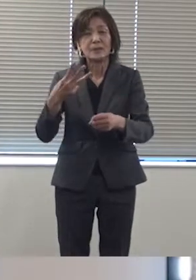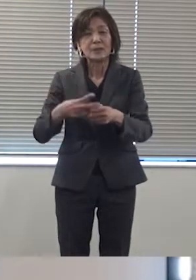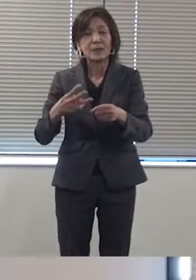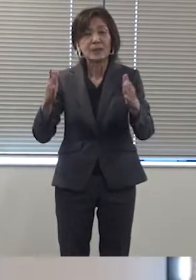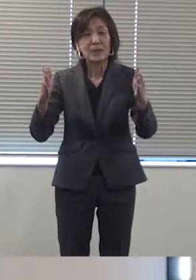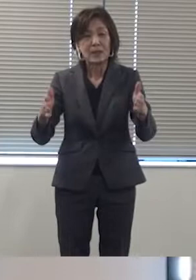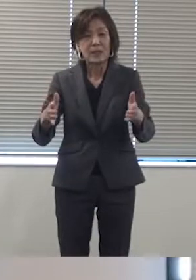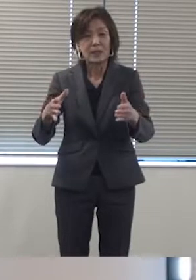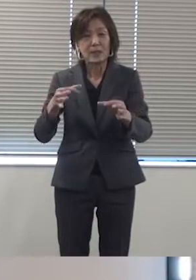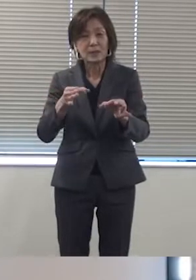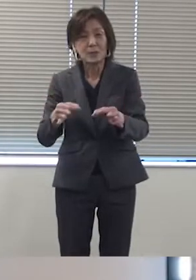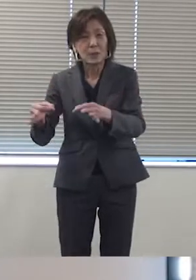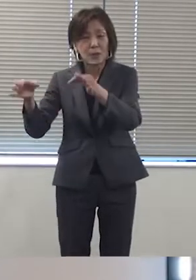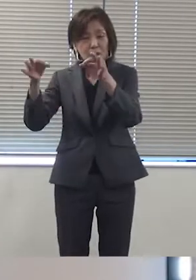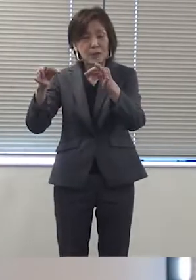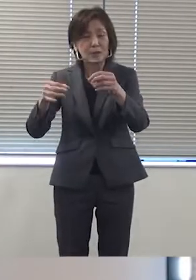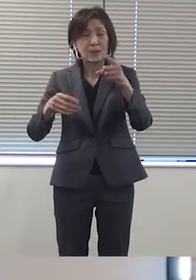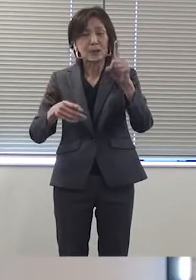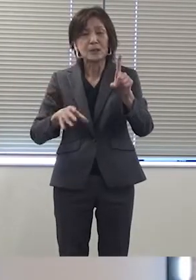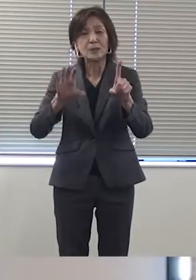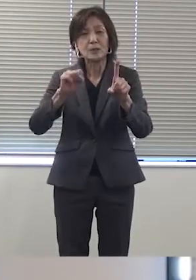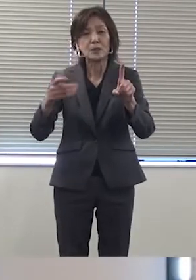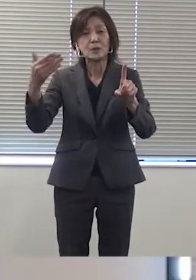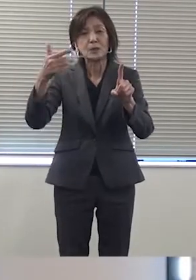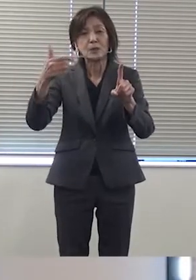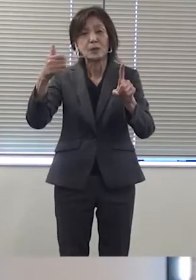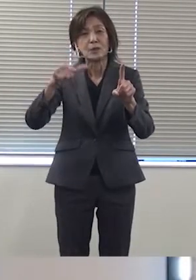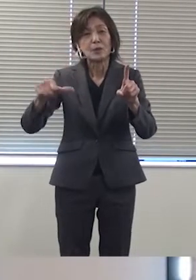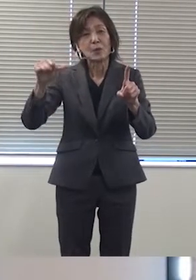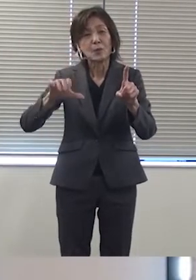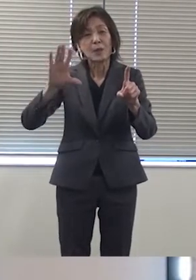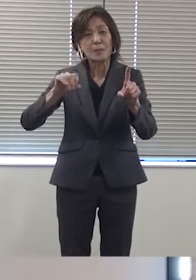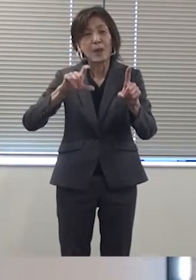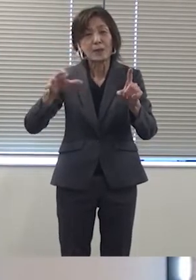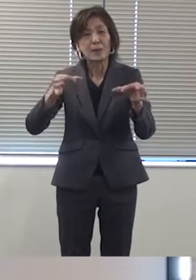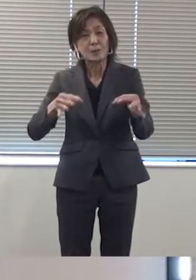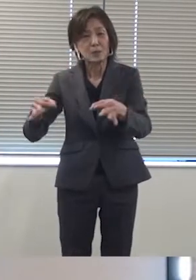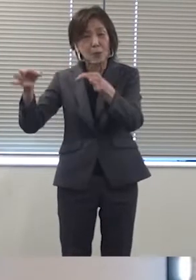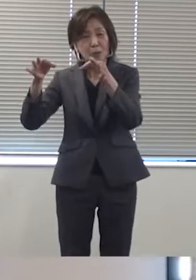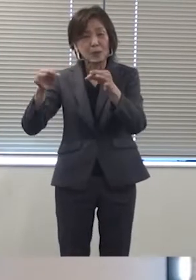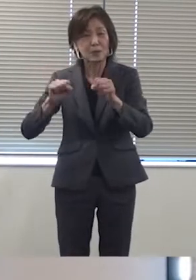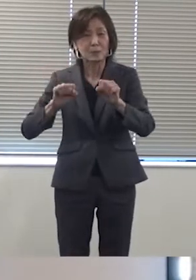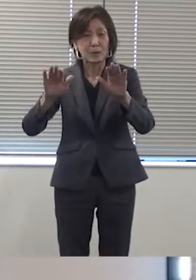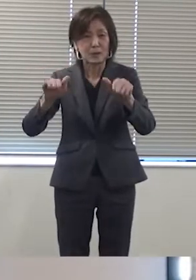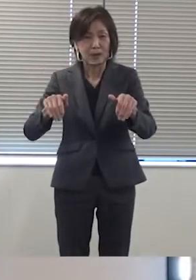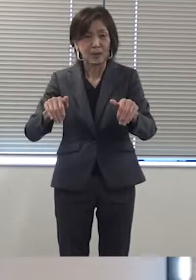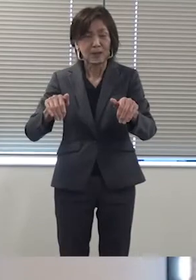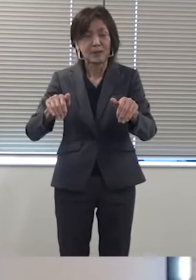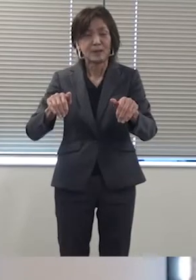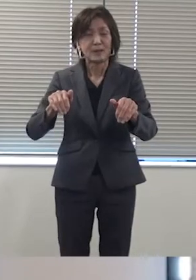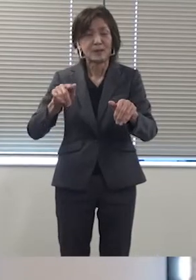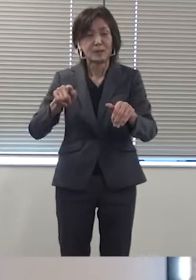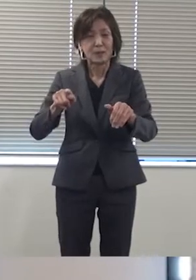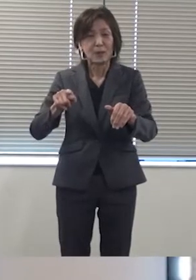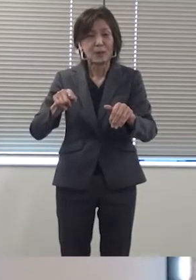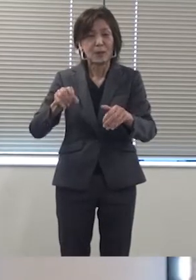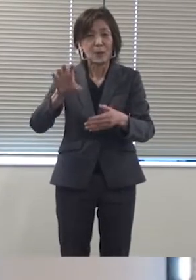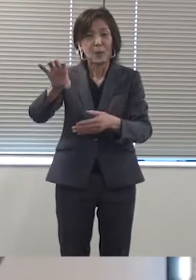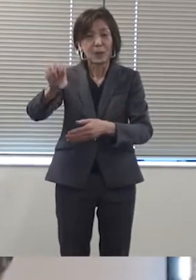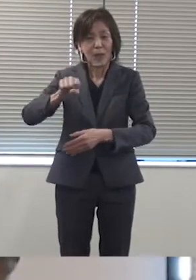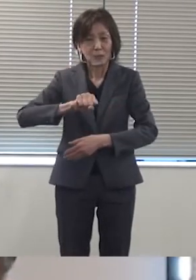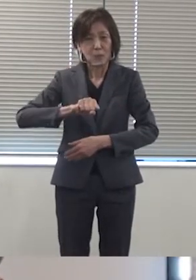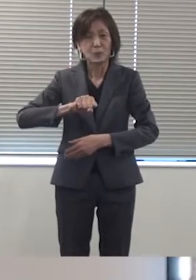万の増額をしておりますので、今回はその額を9億1000万を確保するという予算にし